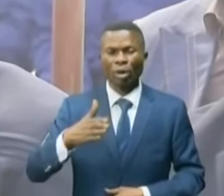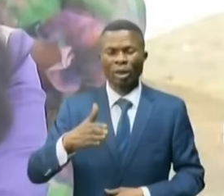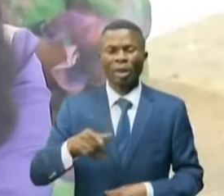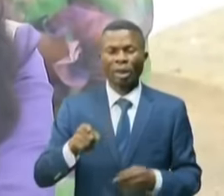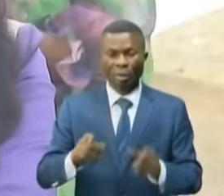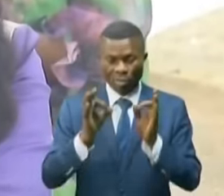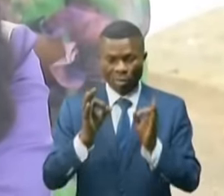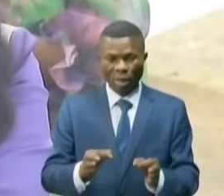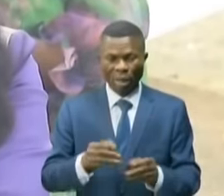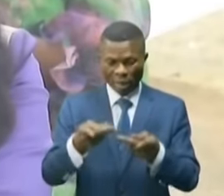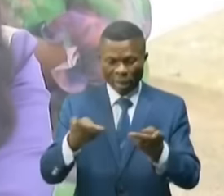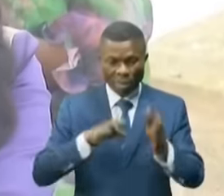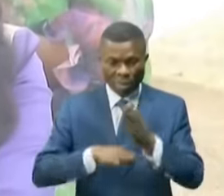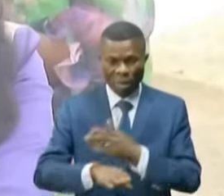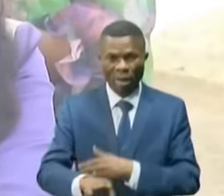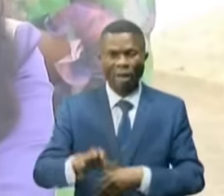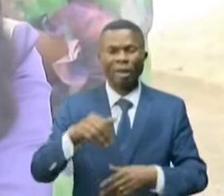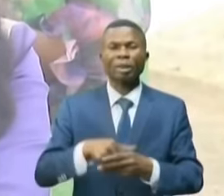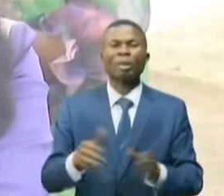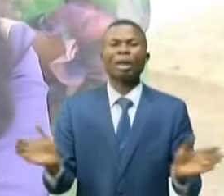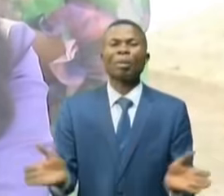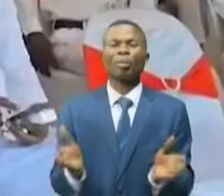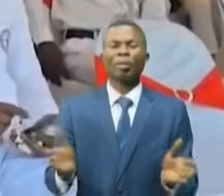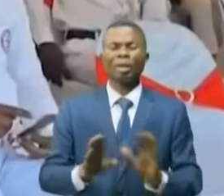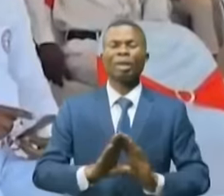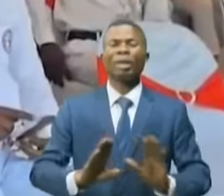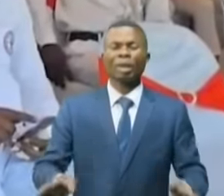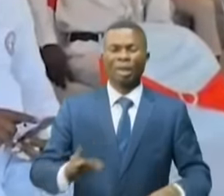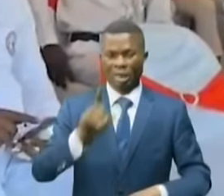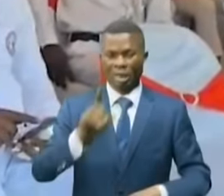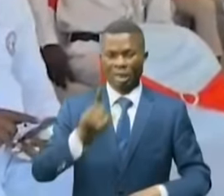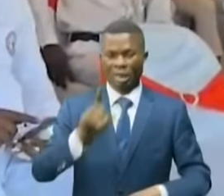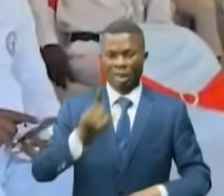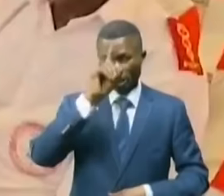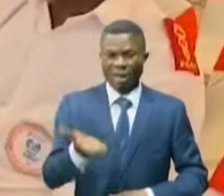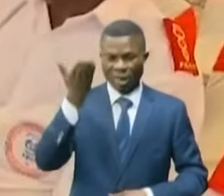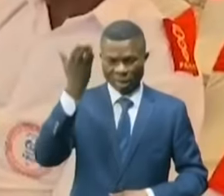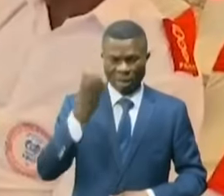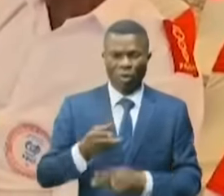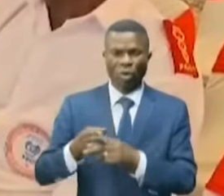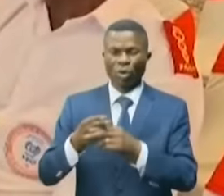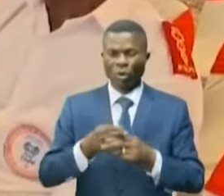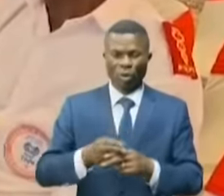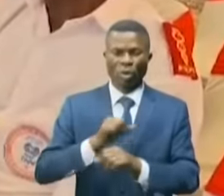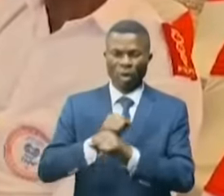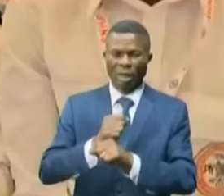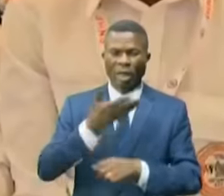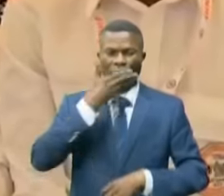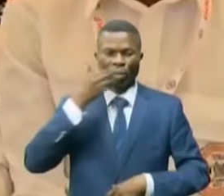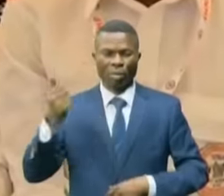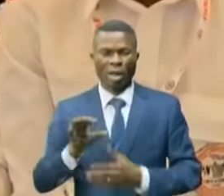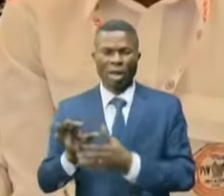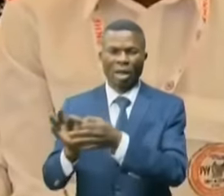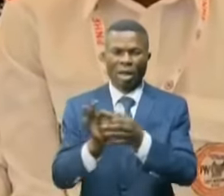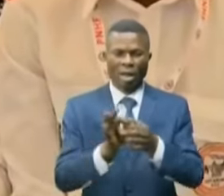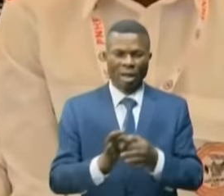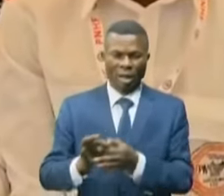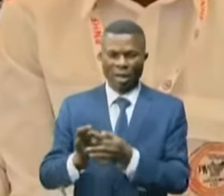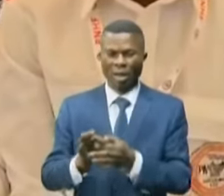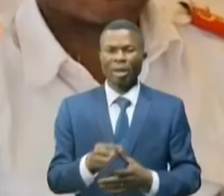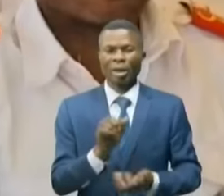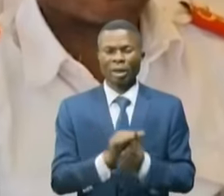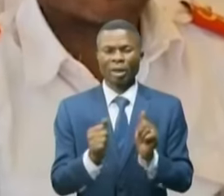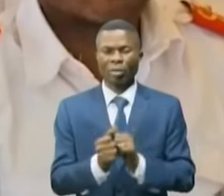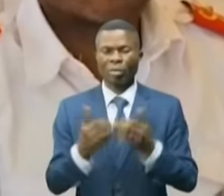des points d'entrée au travers le renforcement des capacités pour l'assurance d'une meilleure collaboration en matière